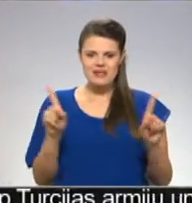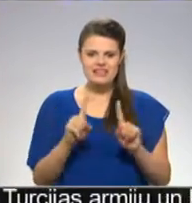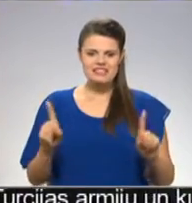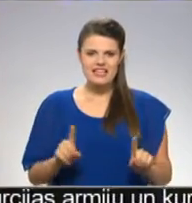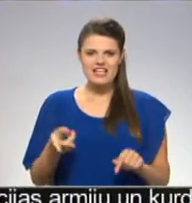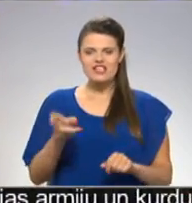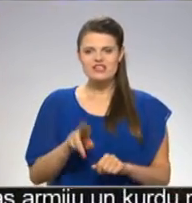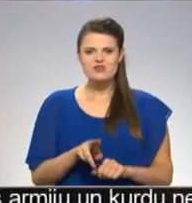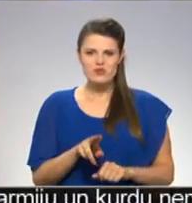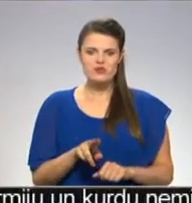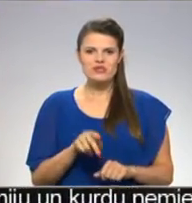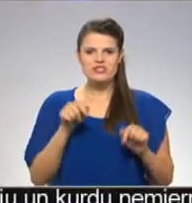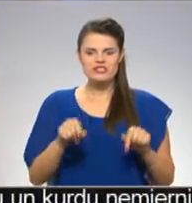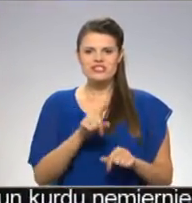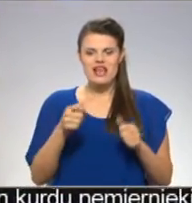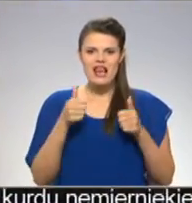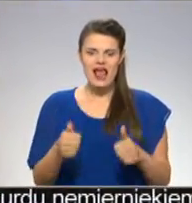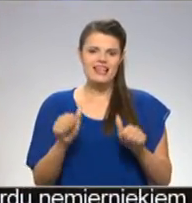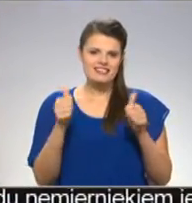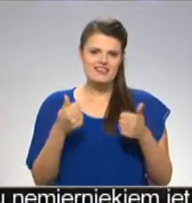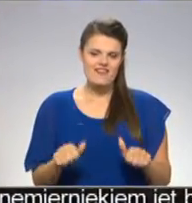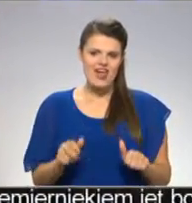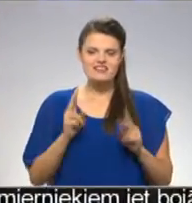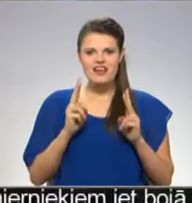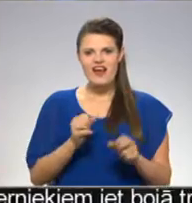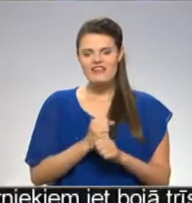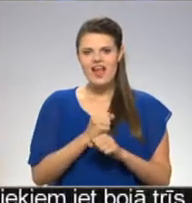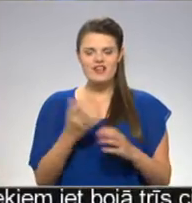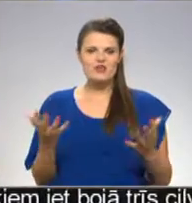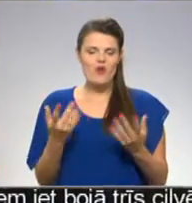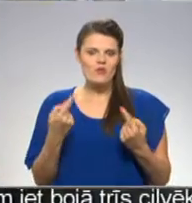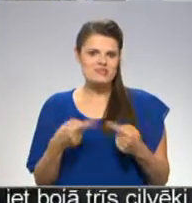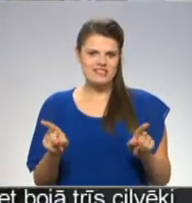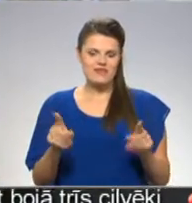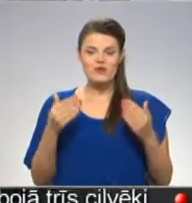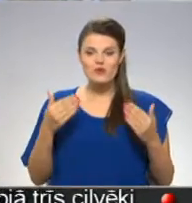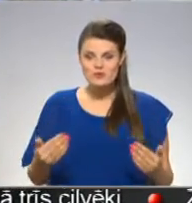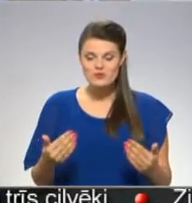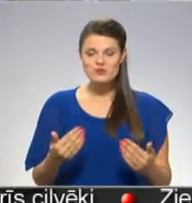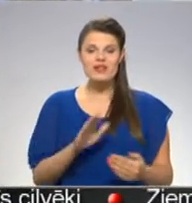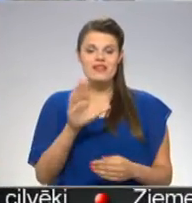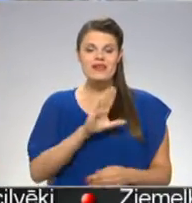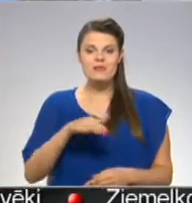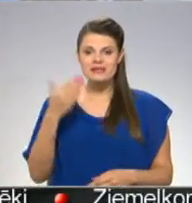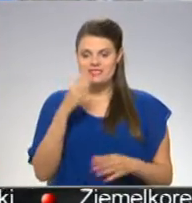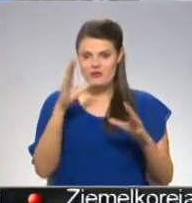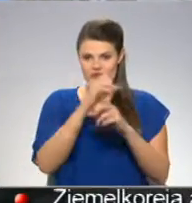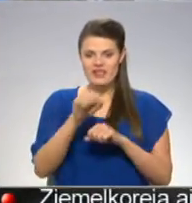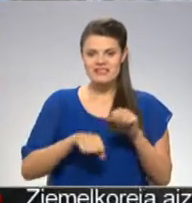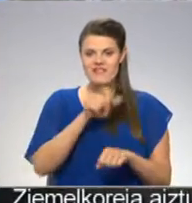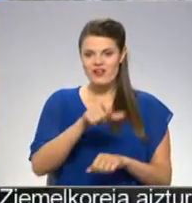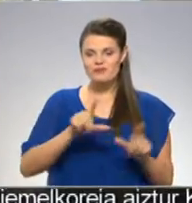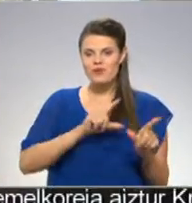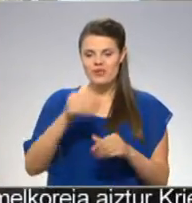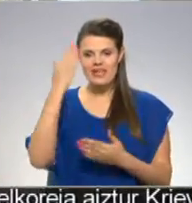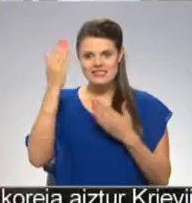lietas, un šis ir lielisks veids. Tā darīt kaut ko savādāk. Šodien dienā pēc kino nakts velosipēdisti varēja doties